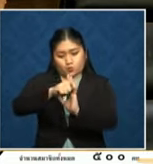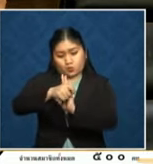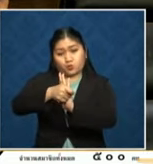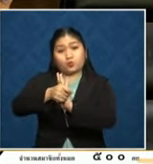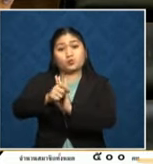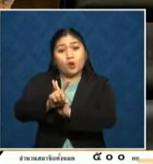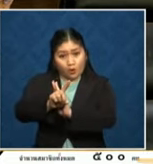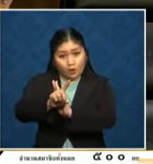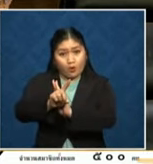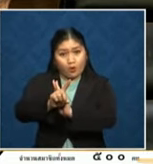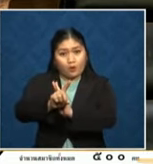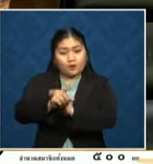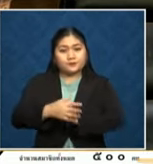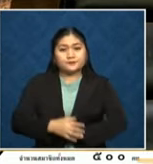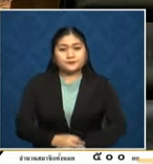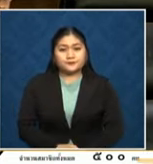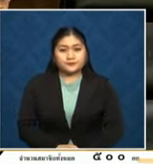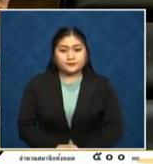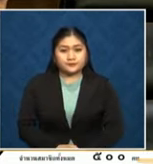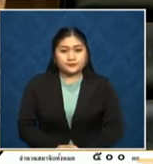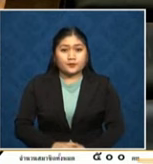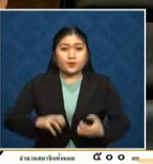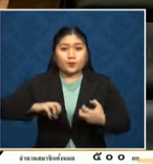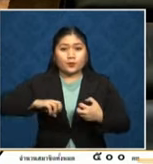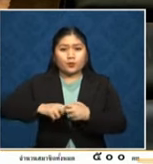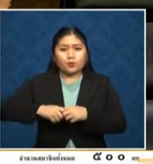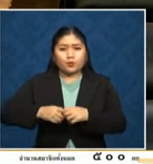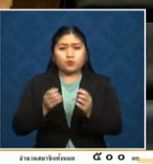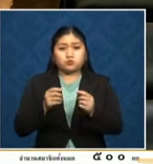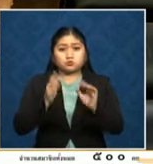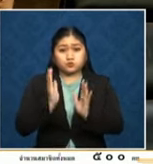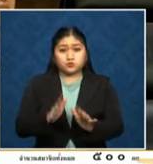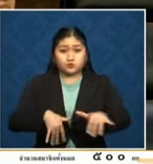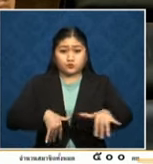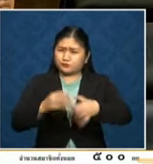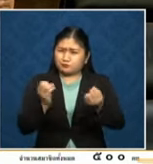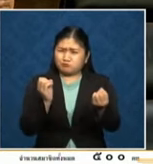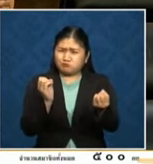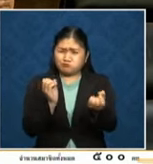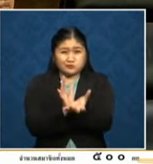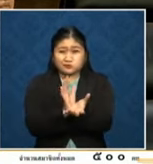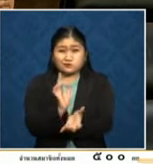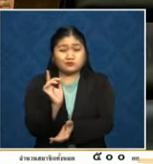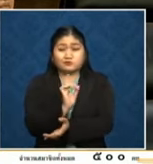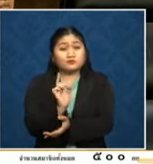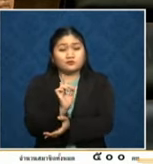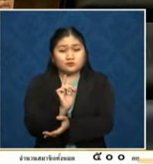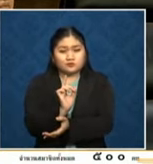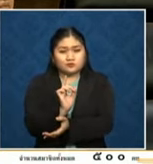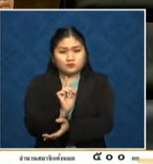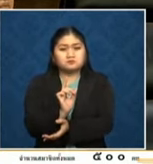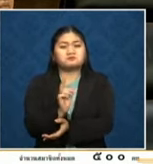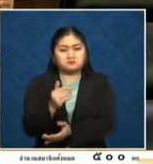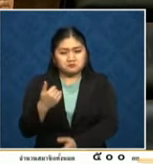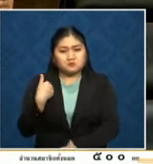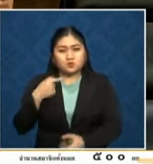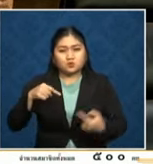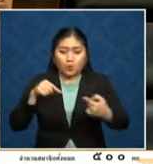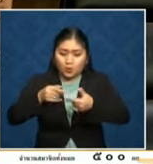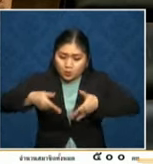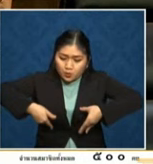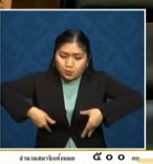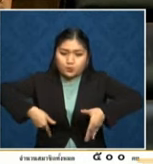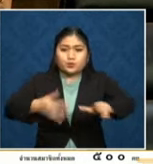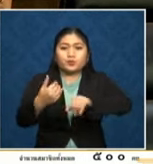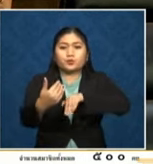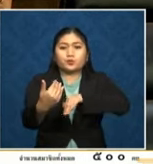เรื่องปัญหาความเดือดร้อนของพี่น้องประชาชนก็เดือดร้อนเรื่องถนนหนทางสัญจ